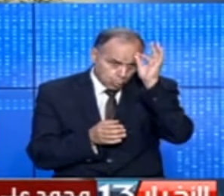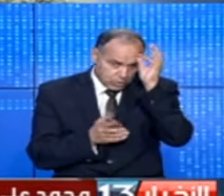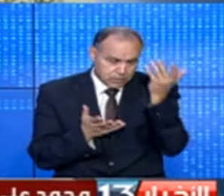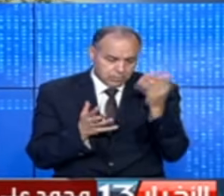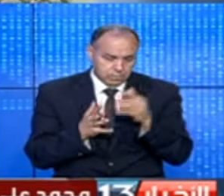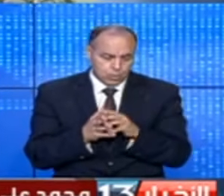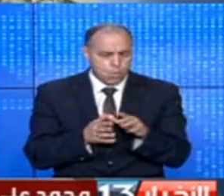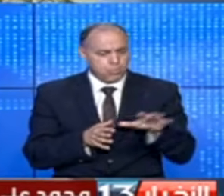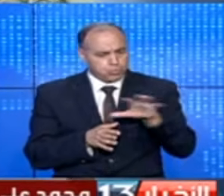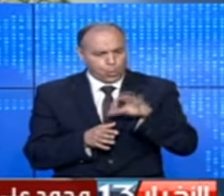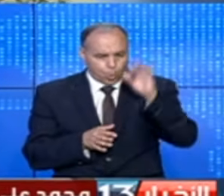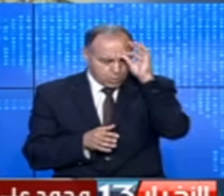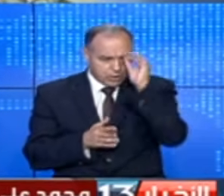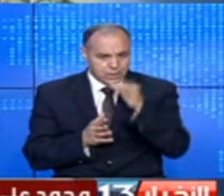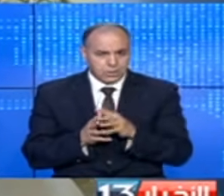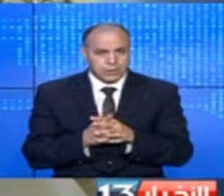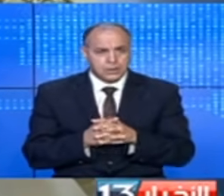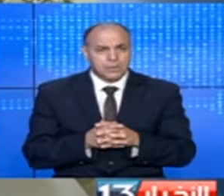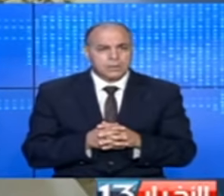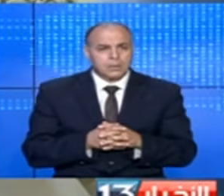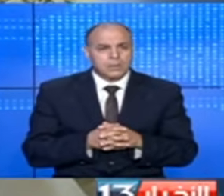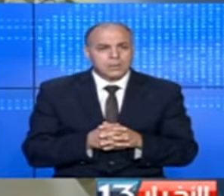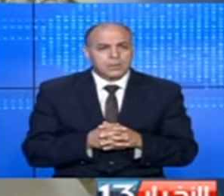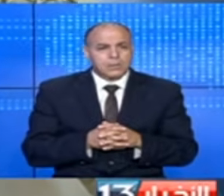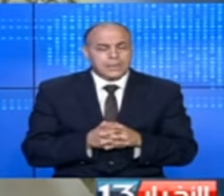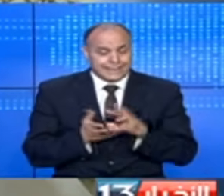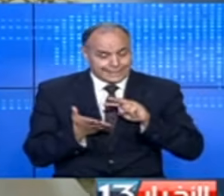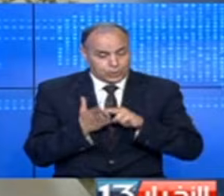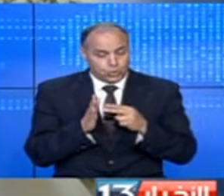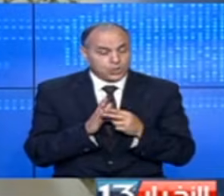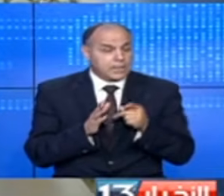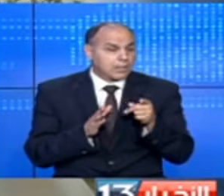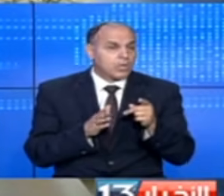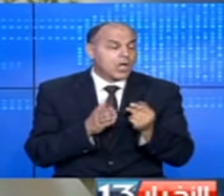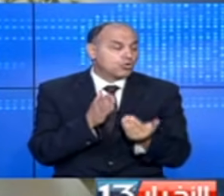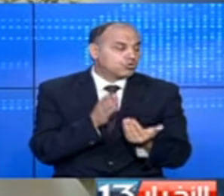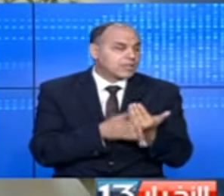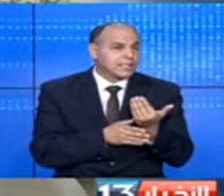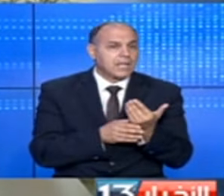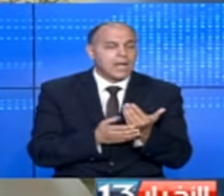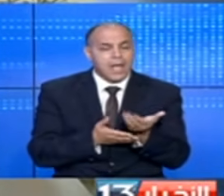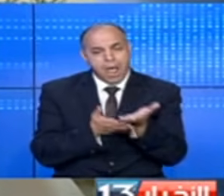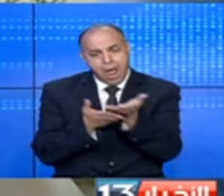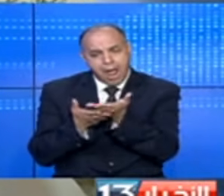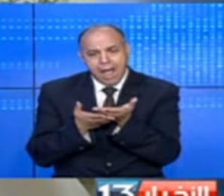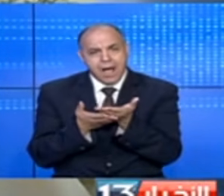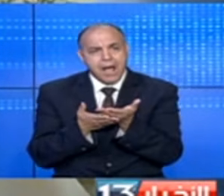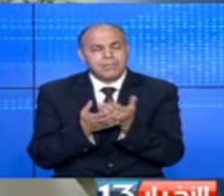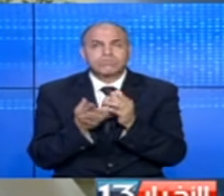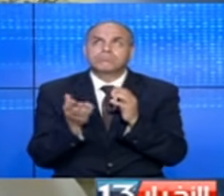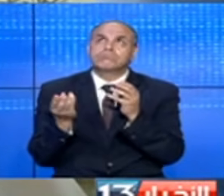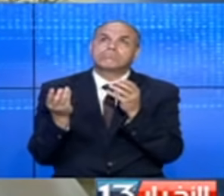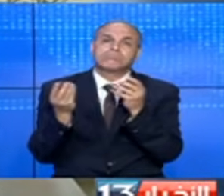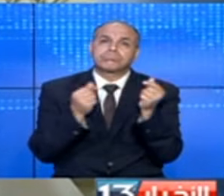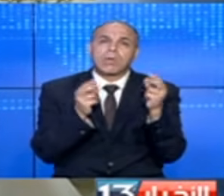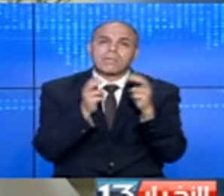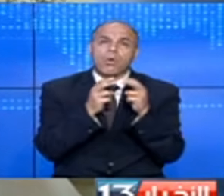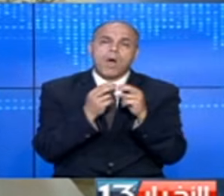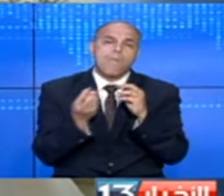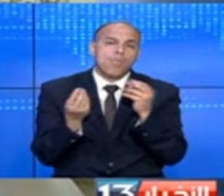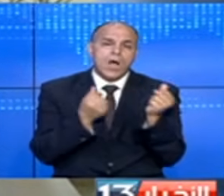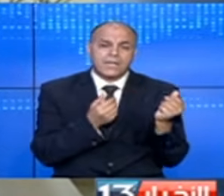دونك لبلادنا، اللي هو دونك التكنولوجيات الحديثة في خدمة الطاقة